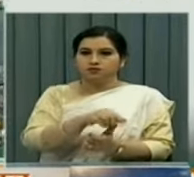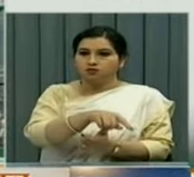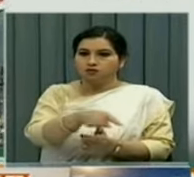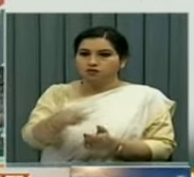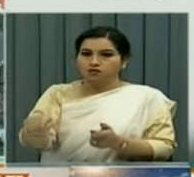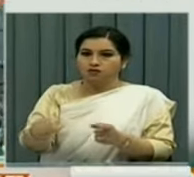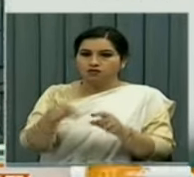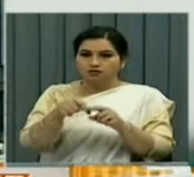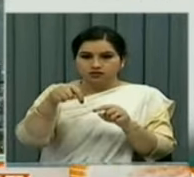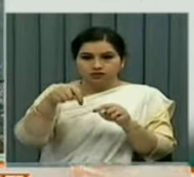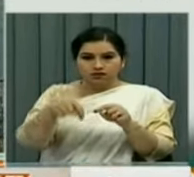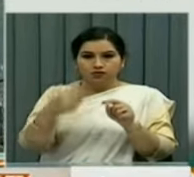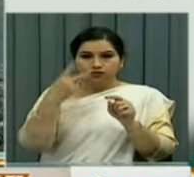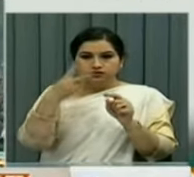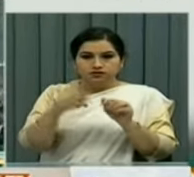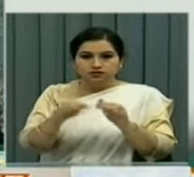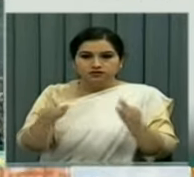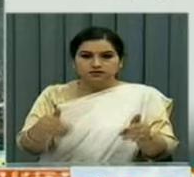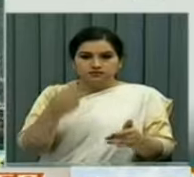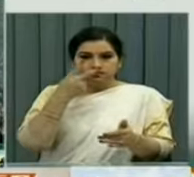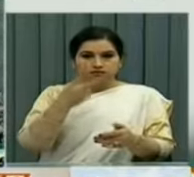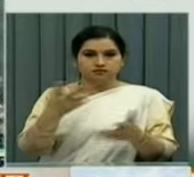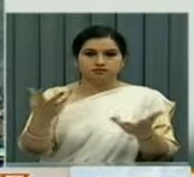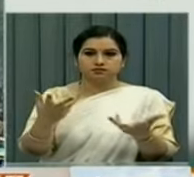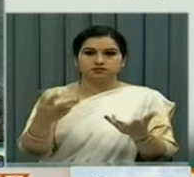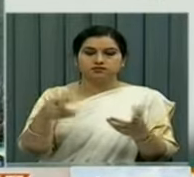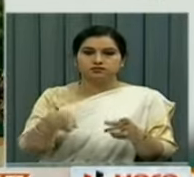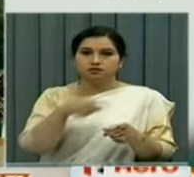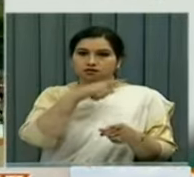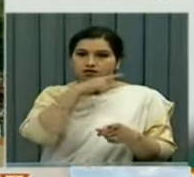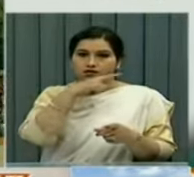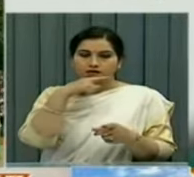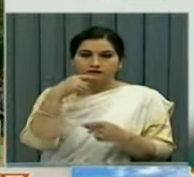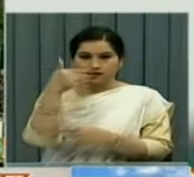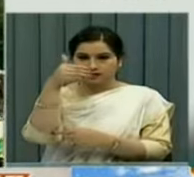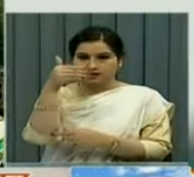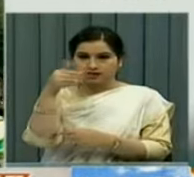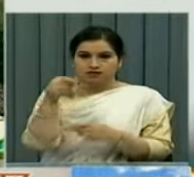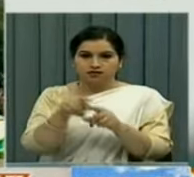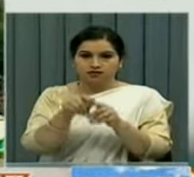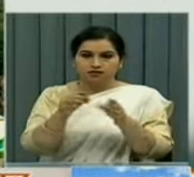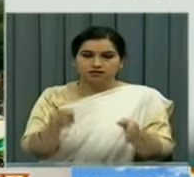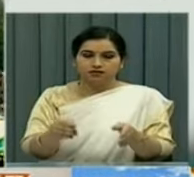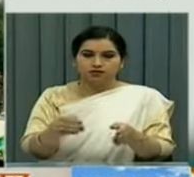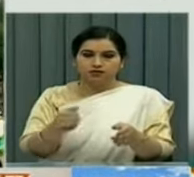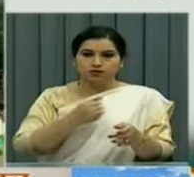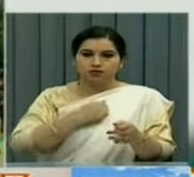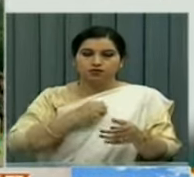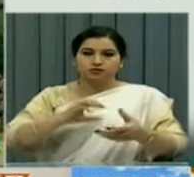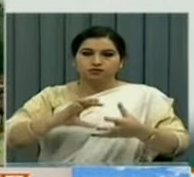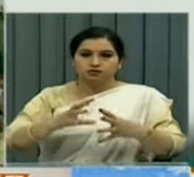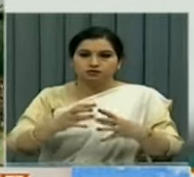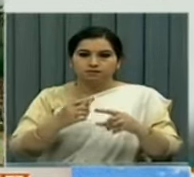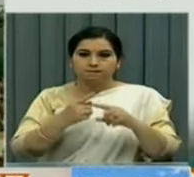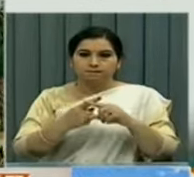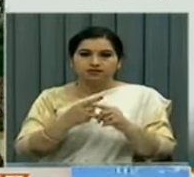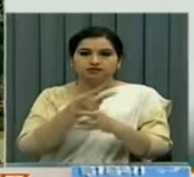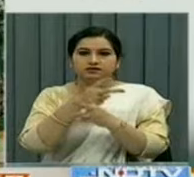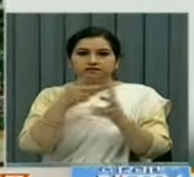और अस्त्र मिसाइल 100 किलोमीटर तक वार कर सकती है। And this is the beyond visual range missile है। अस्त्र and Helena missiles